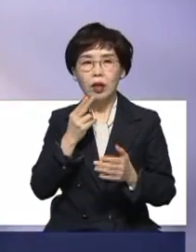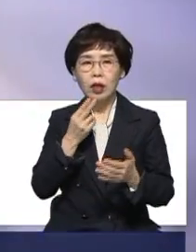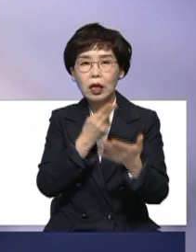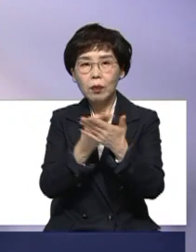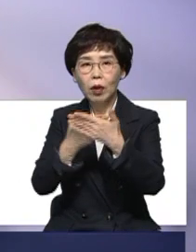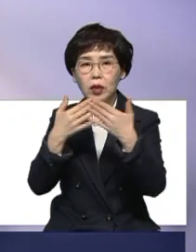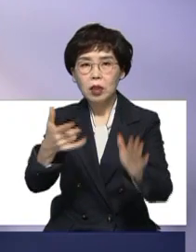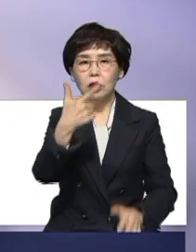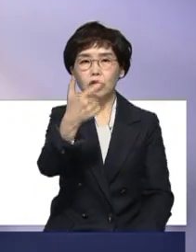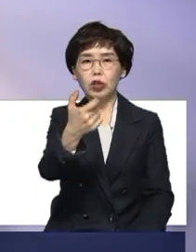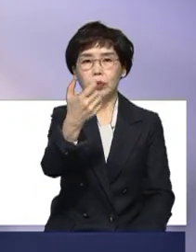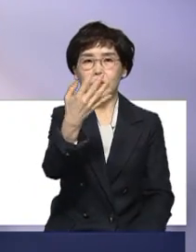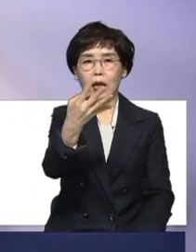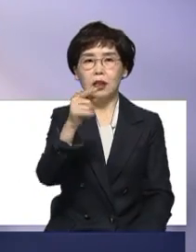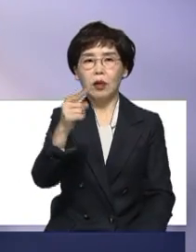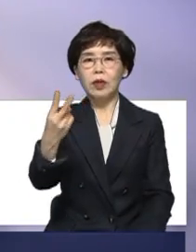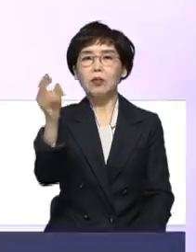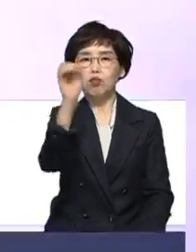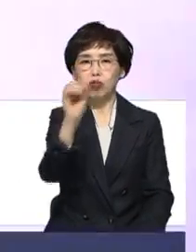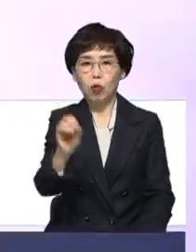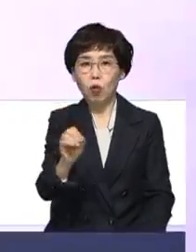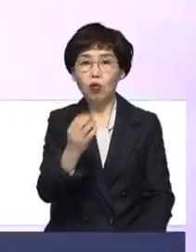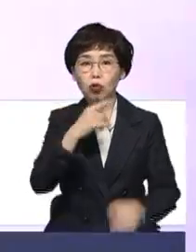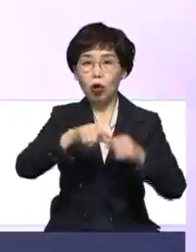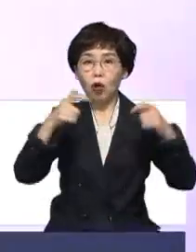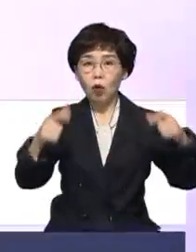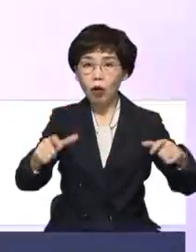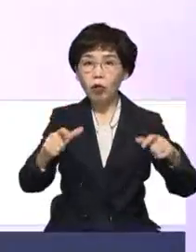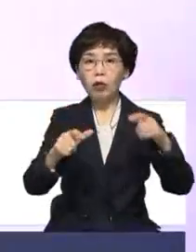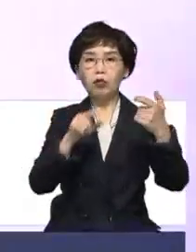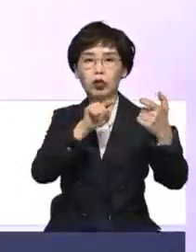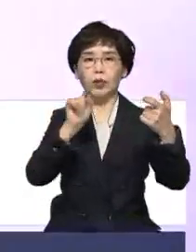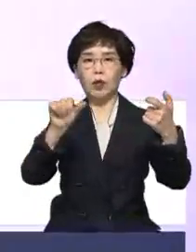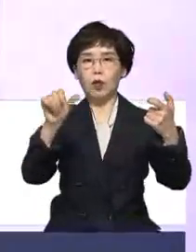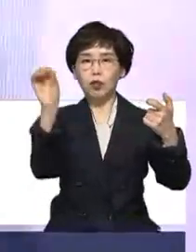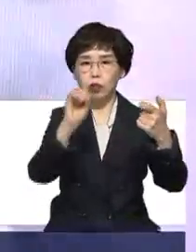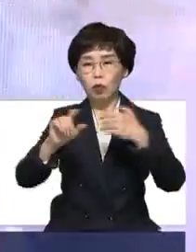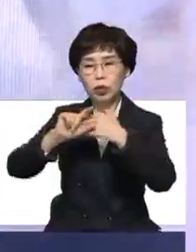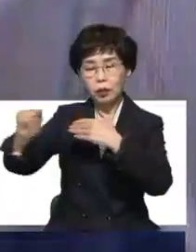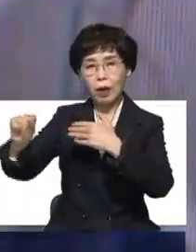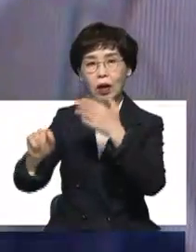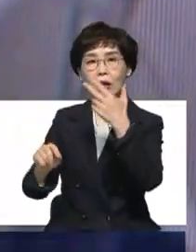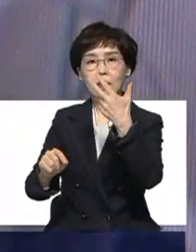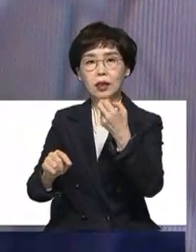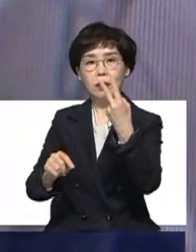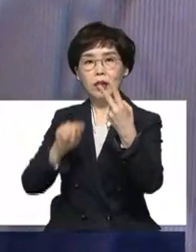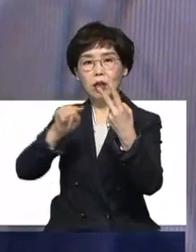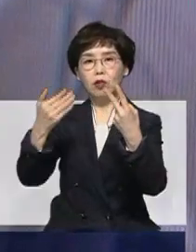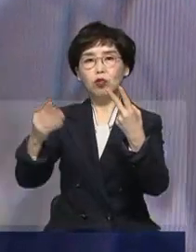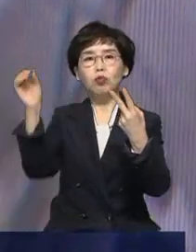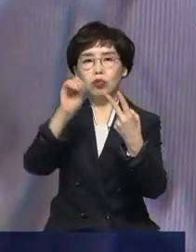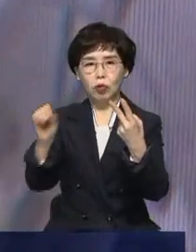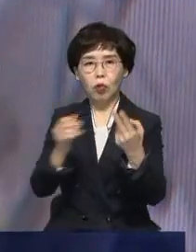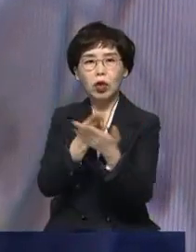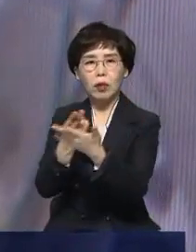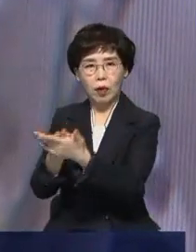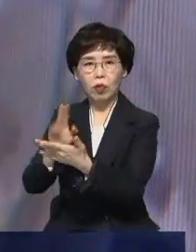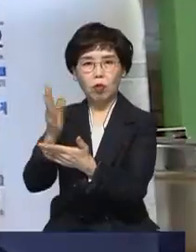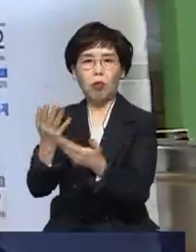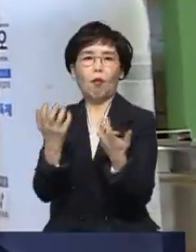가동률은 64.2%로 수도권 60.5%, 비수도권 72.9%로